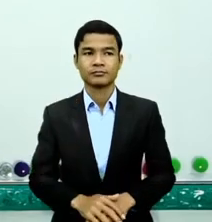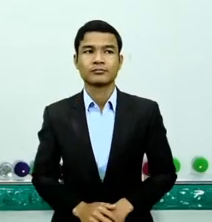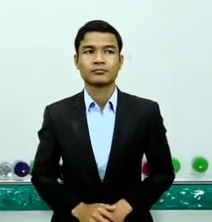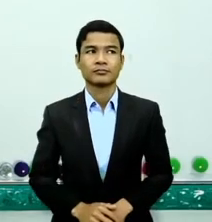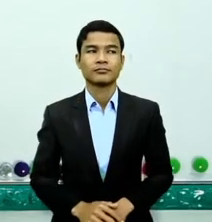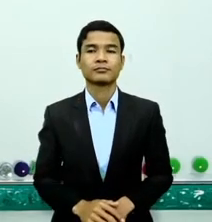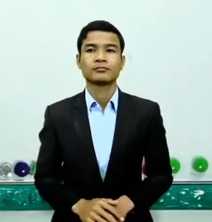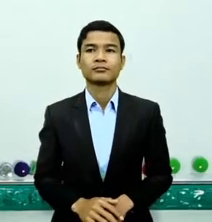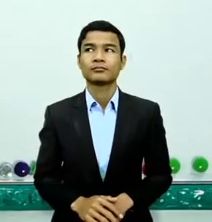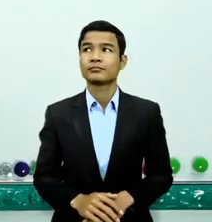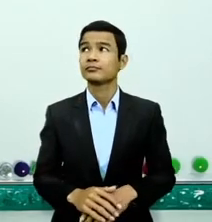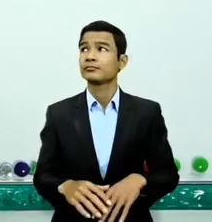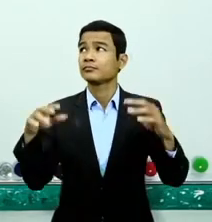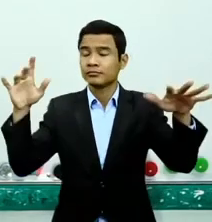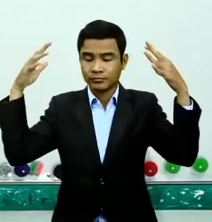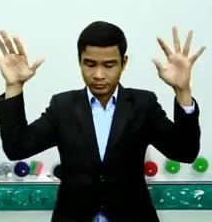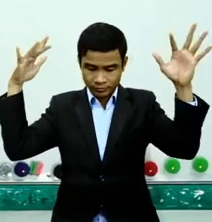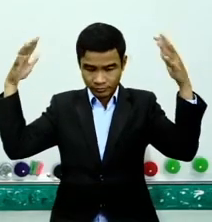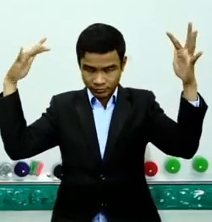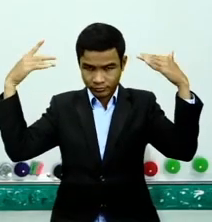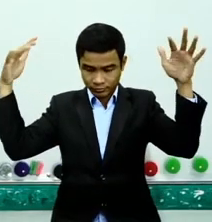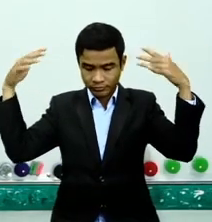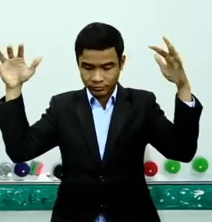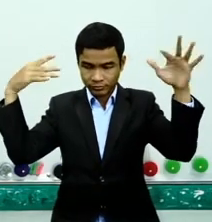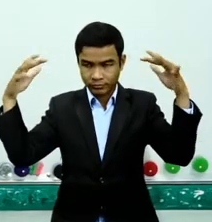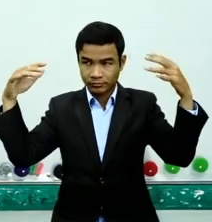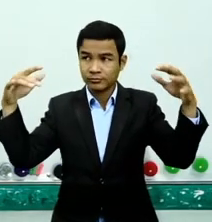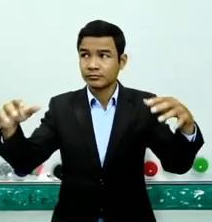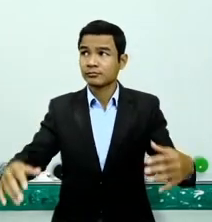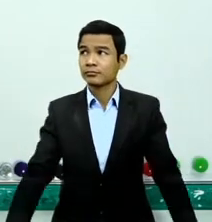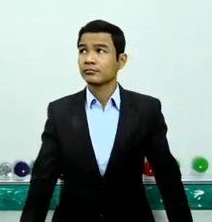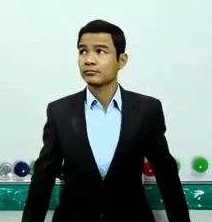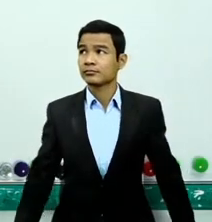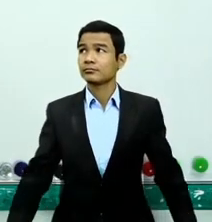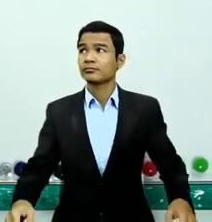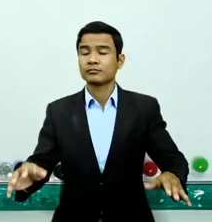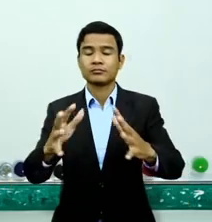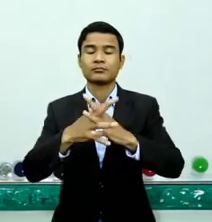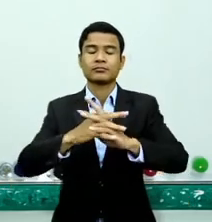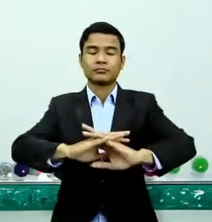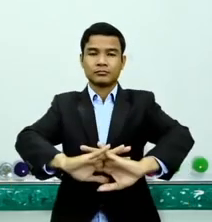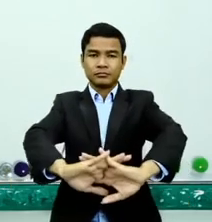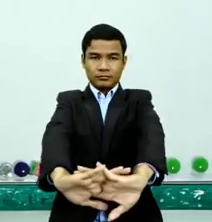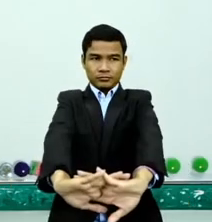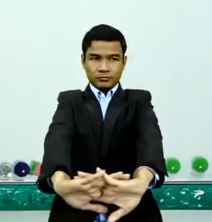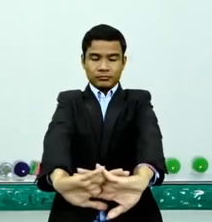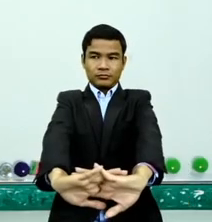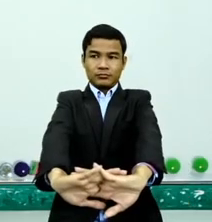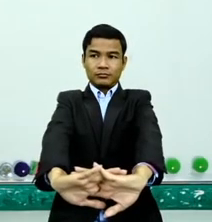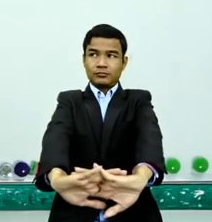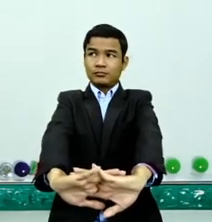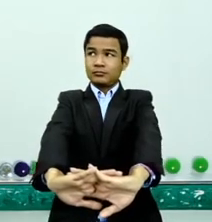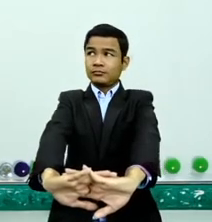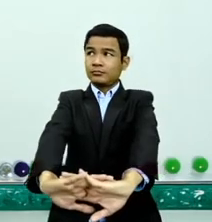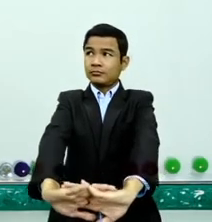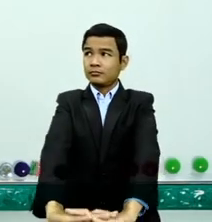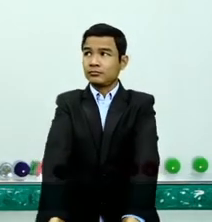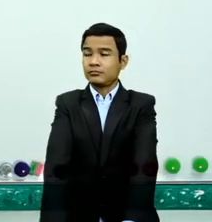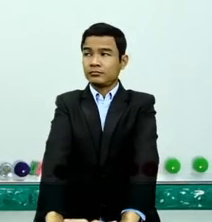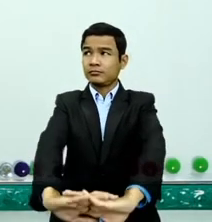đây hả rớt đây rớt lọt đây lần lửa chà hả phút đây từ một hả phút đây mà